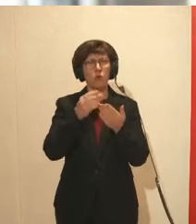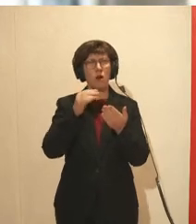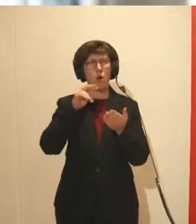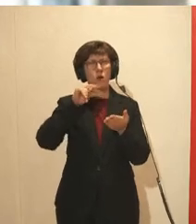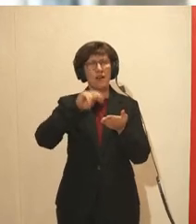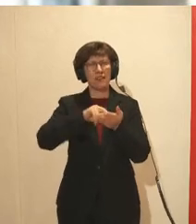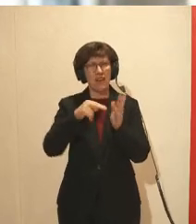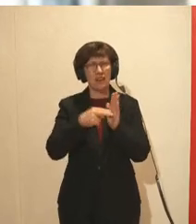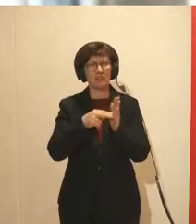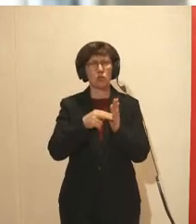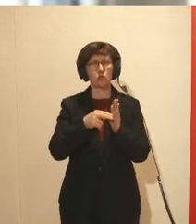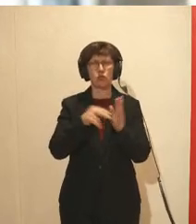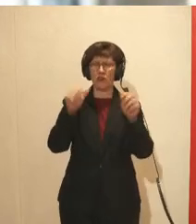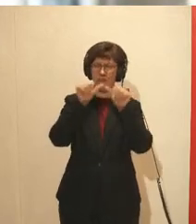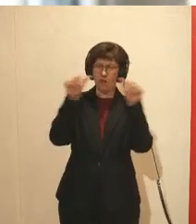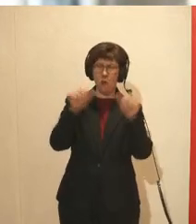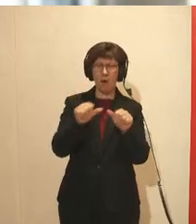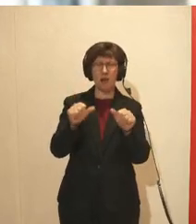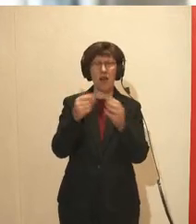formate